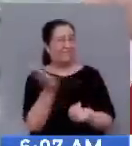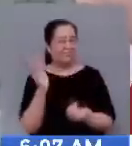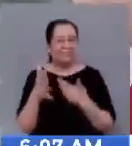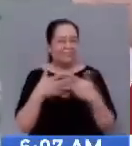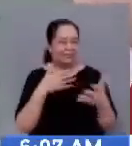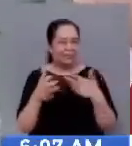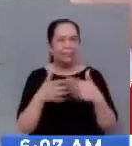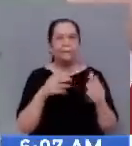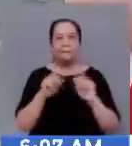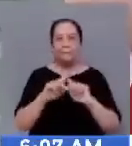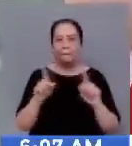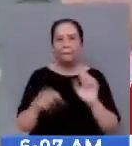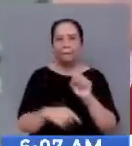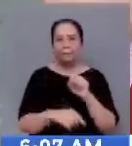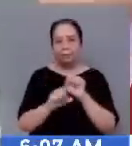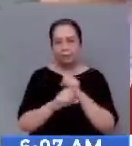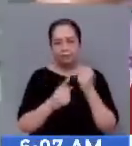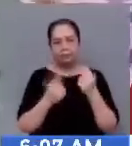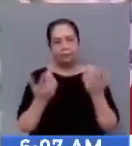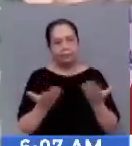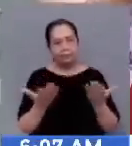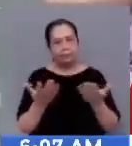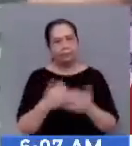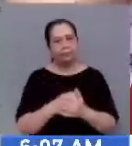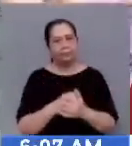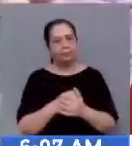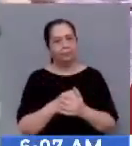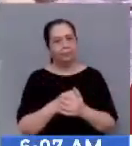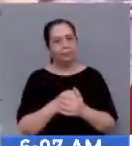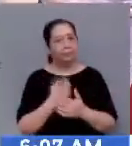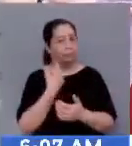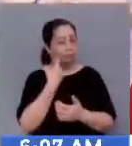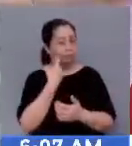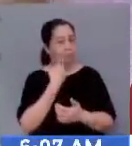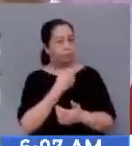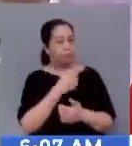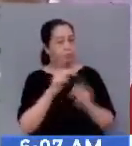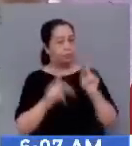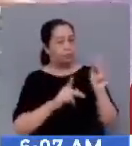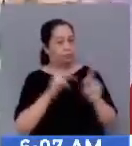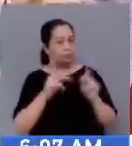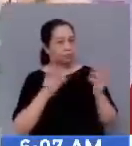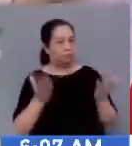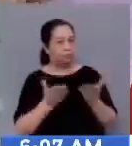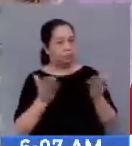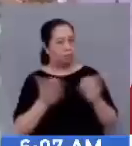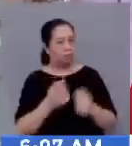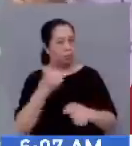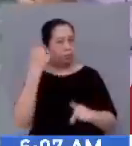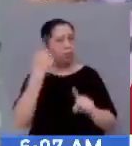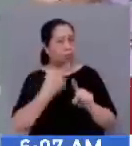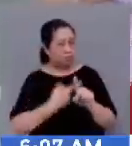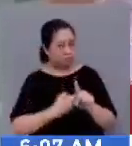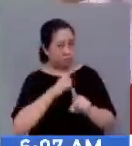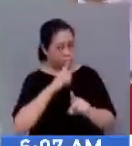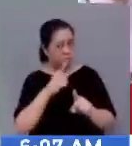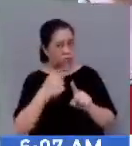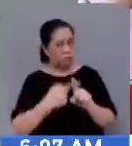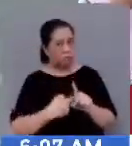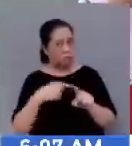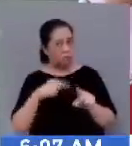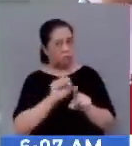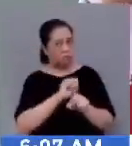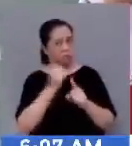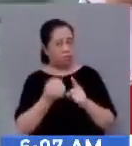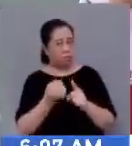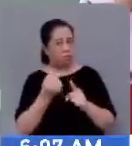inyong kalagayan na nabanggit na rin po ng mga residente rito na mag-iisang buwan na po yung ganitong sitwasyon. Kumusta